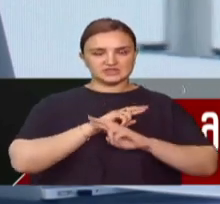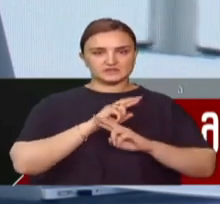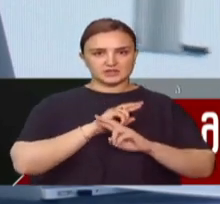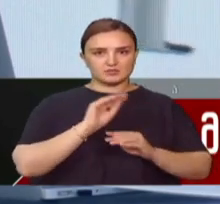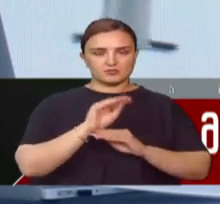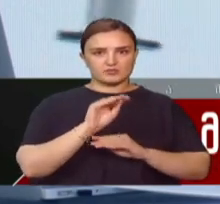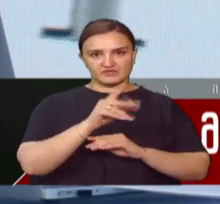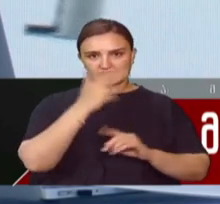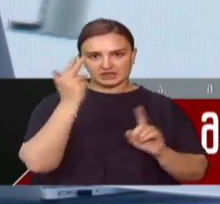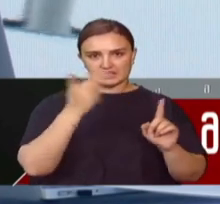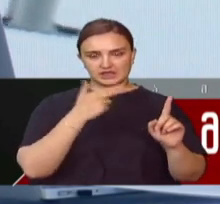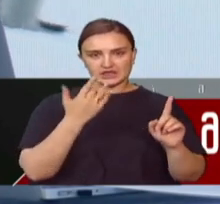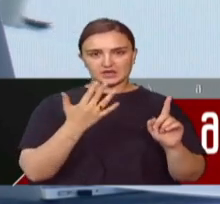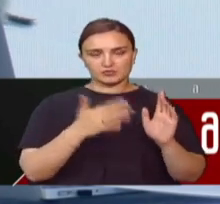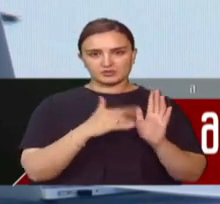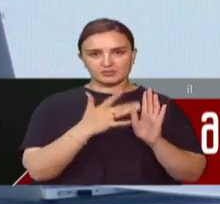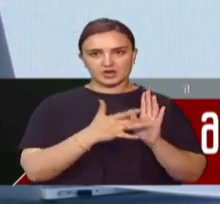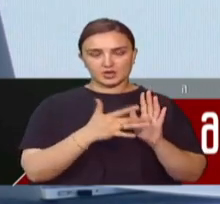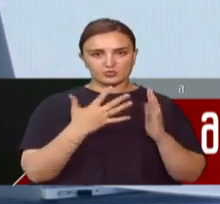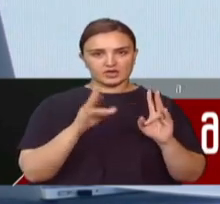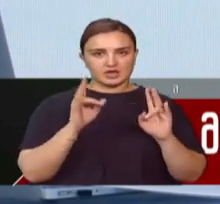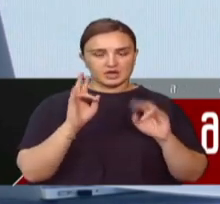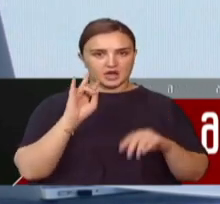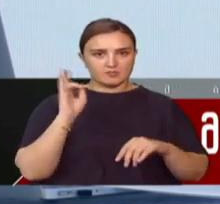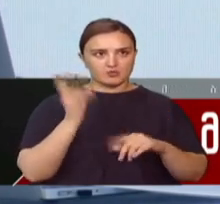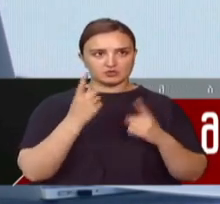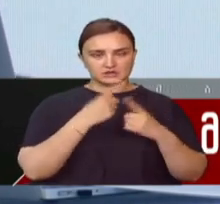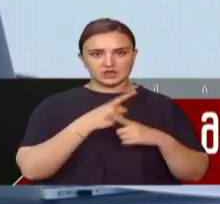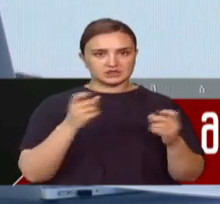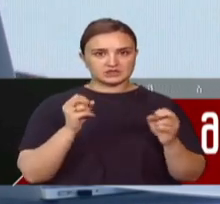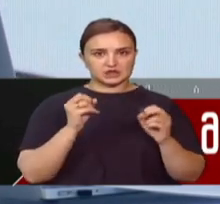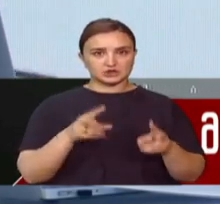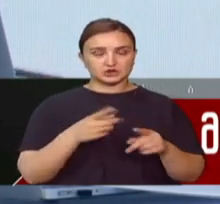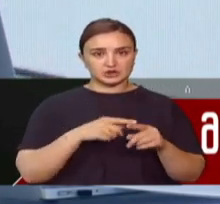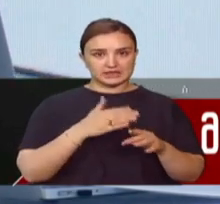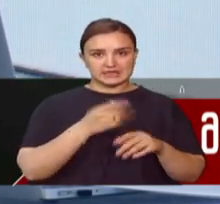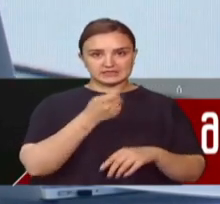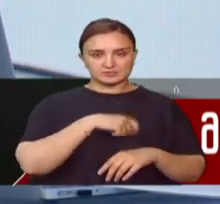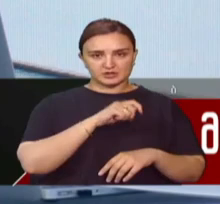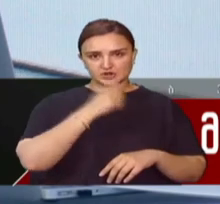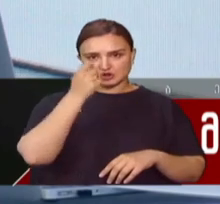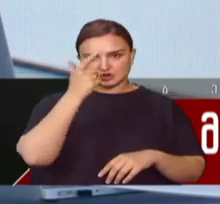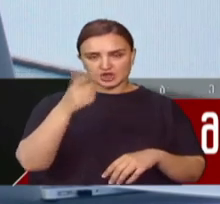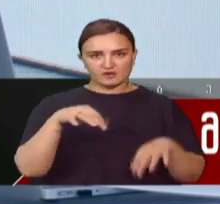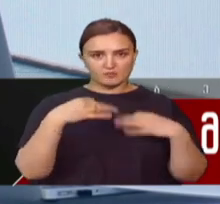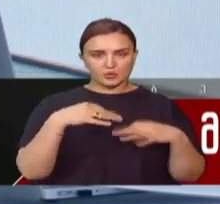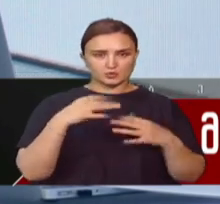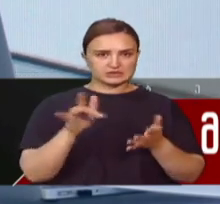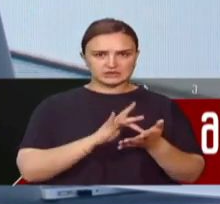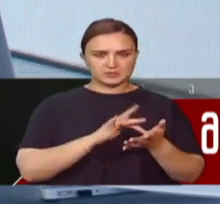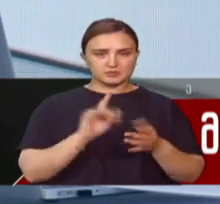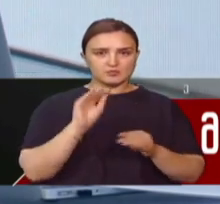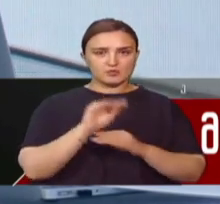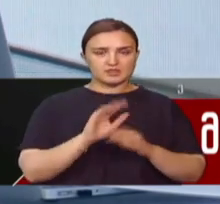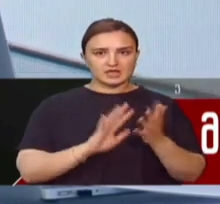მაჩვენებელი გაზარდა იტალიაში, რამდენიმე ქალაქში განგაში გამოცხადდა. რეკორდულად მაღალი ტემპერატურა ესპანეთში, ჩეხეთში, პორტუგალიასა და საბერძნეთში